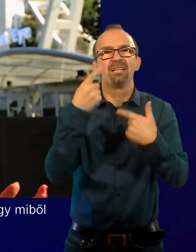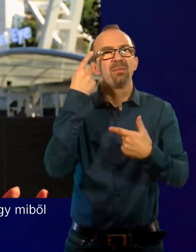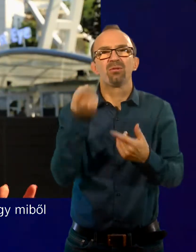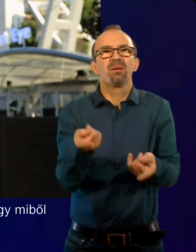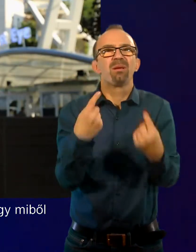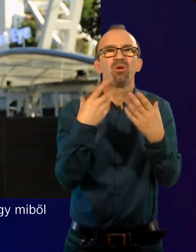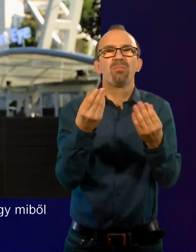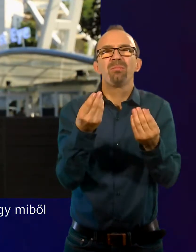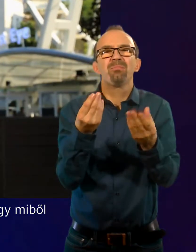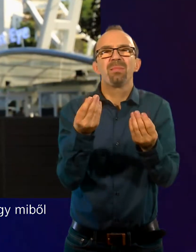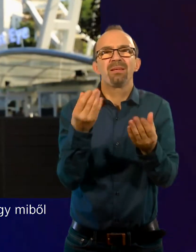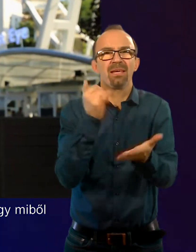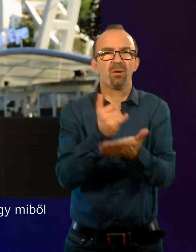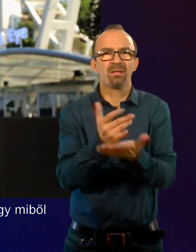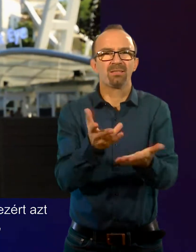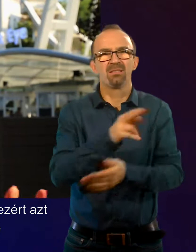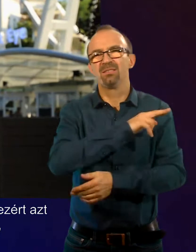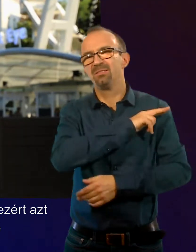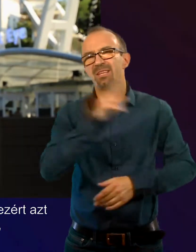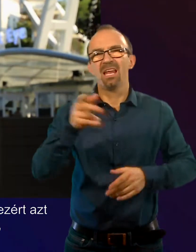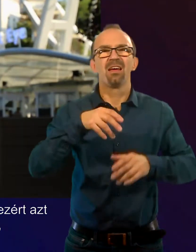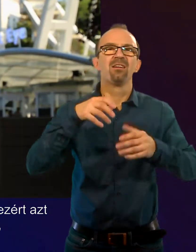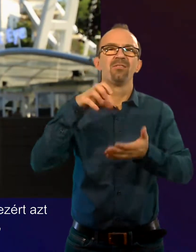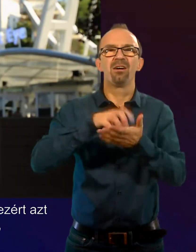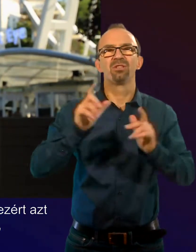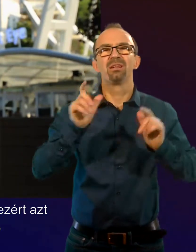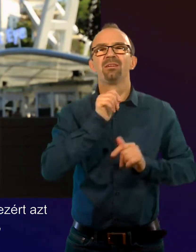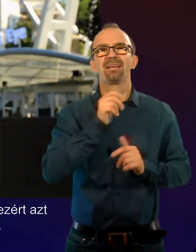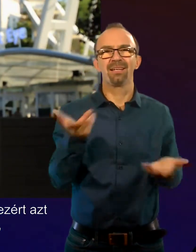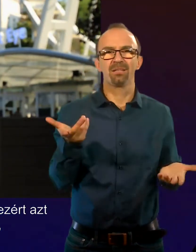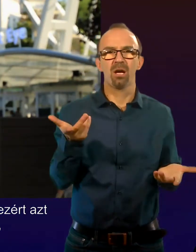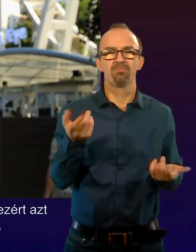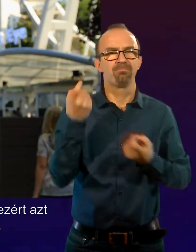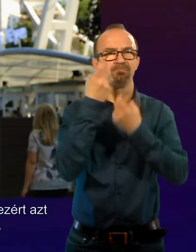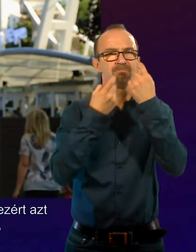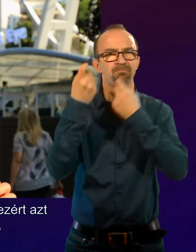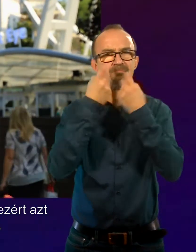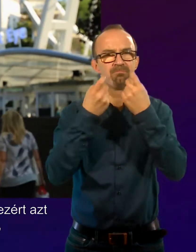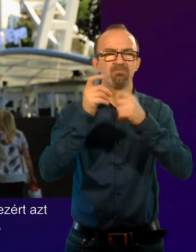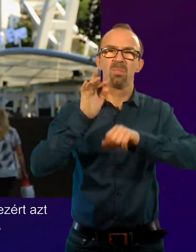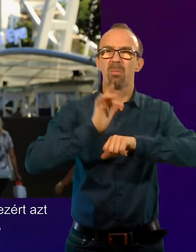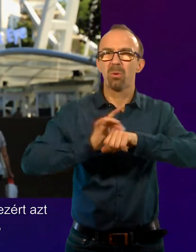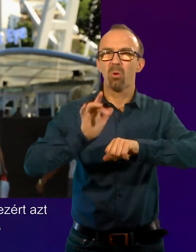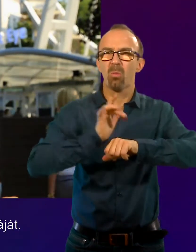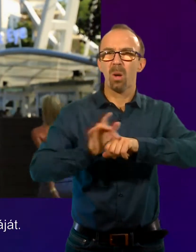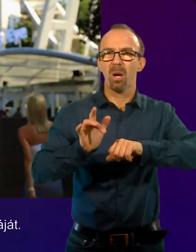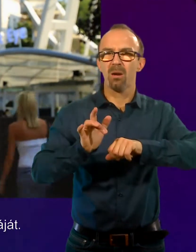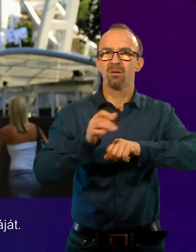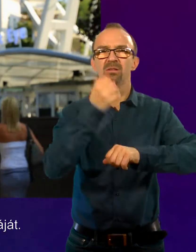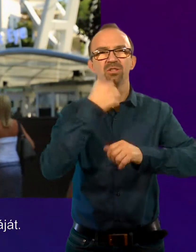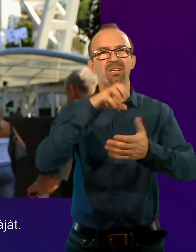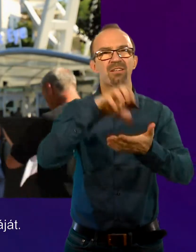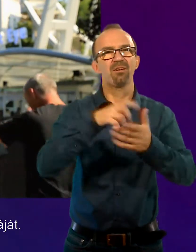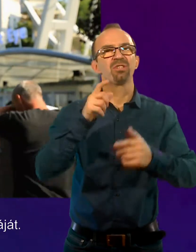tudni, hogy miből mennyi az igazság. Tele van minden városi legendákkal, és ezért azt gondolja, hogy ő tesz egy próbát, és